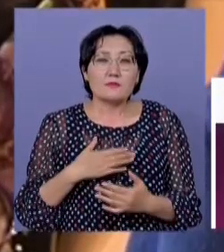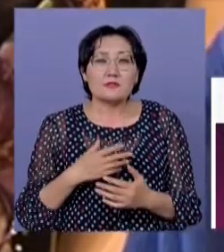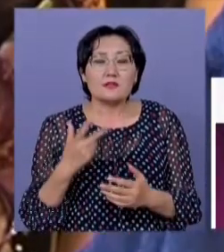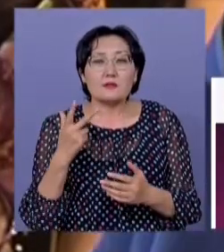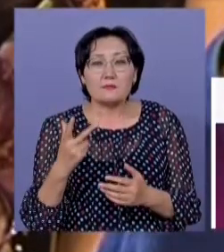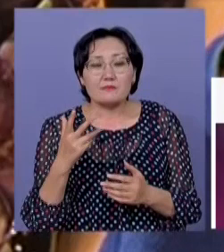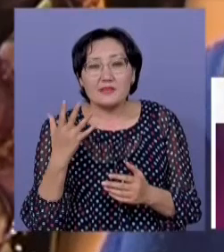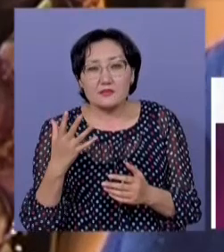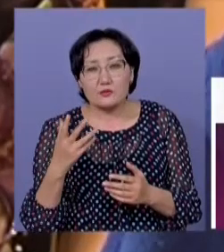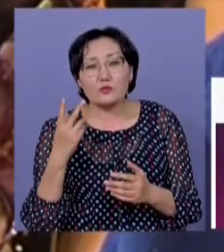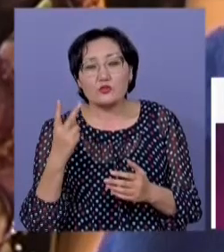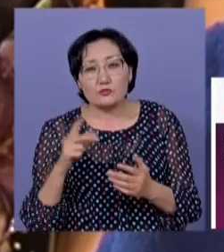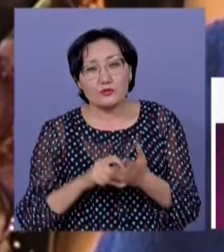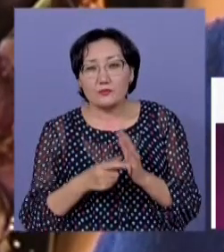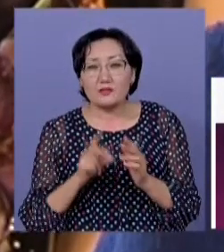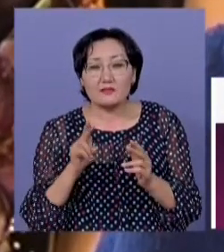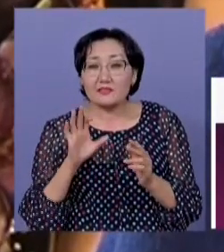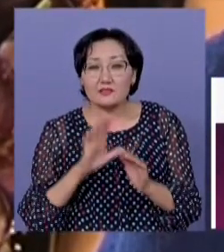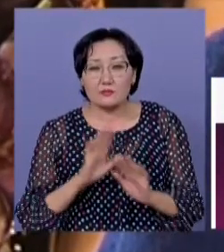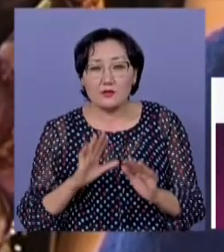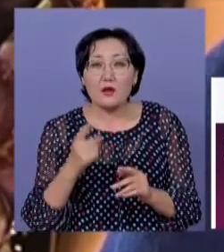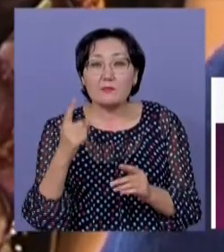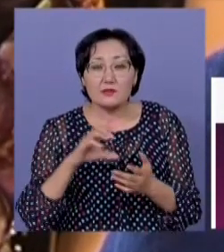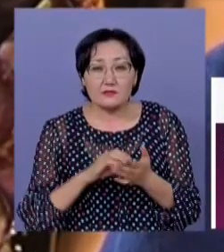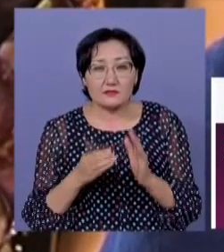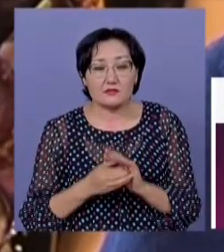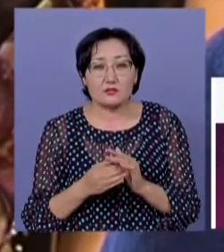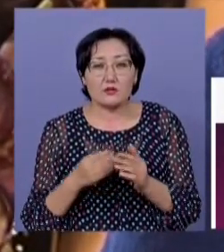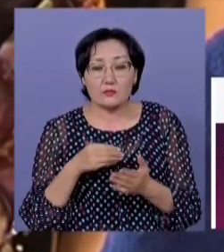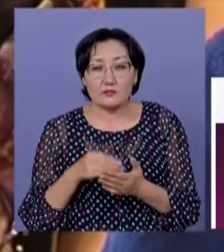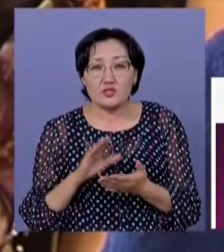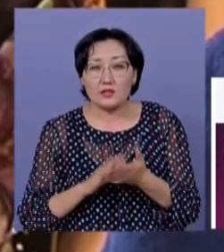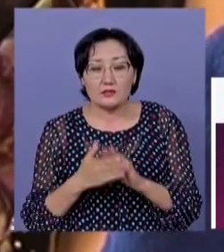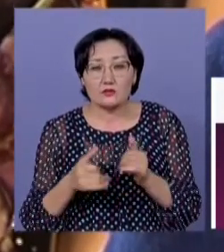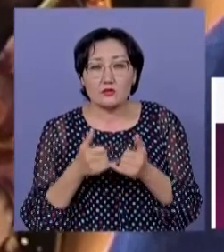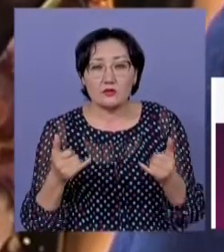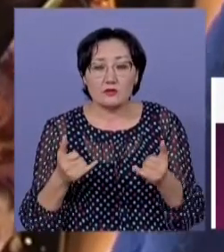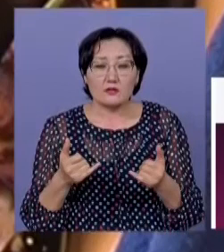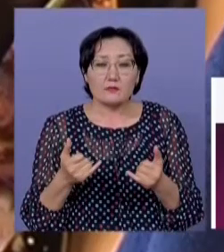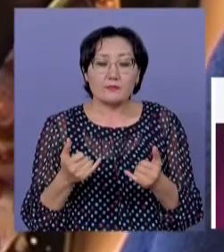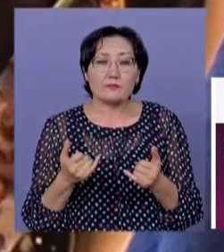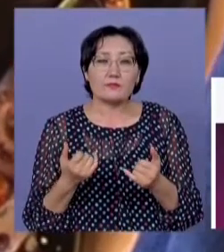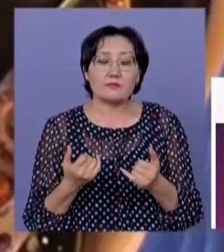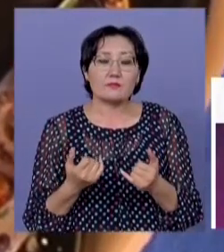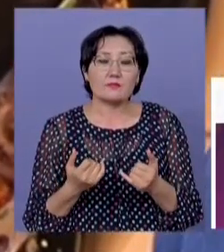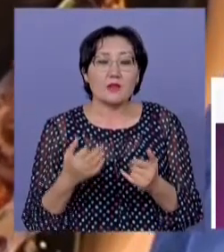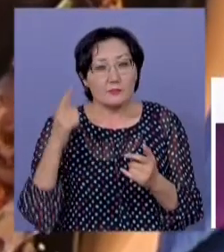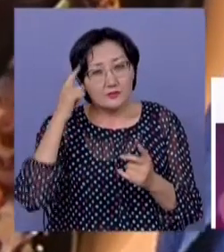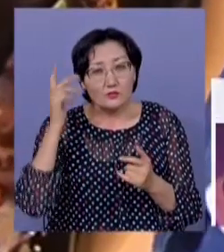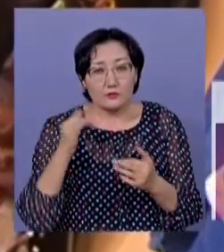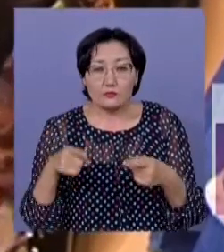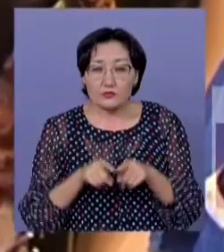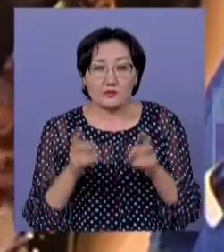3 бөлме демейміз. Бір бөлме болса да осыларға бір жағдай жасап берсе. Каперімізде де жоқ қой бұндай болады. Бұларға